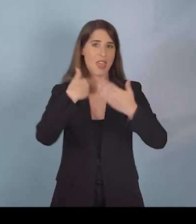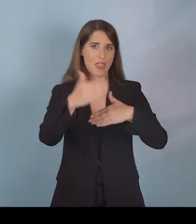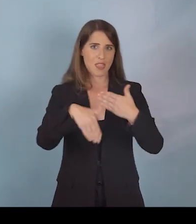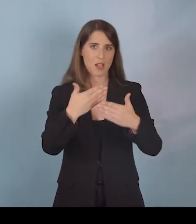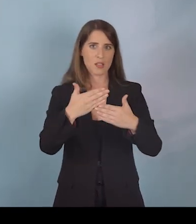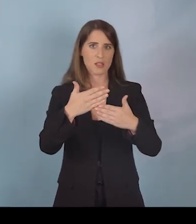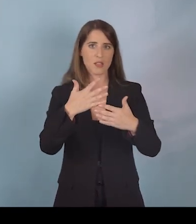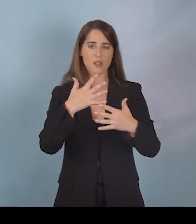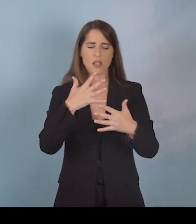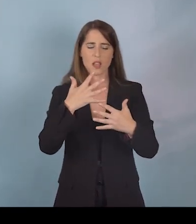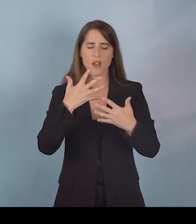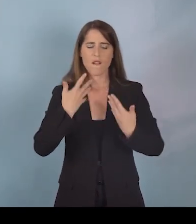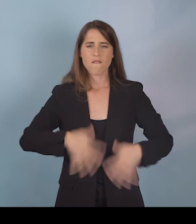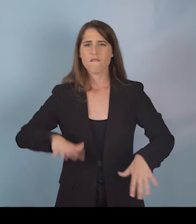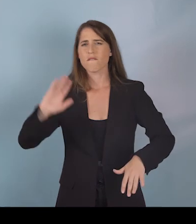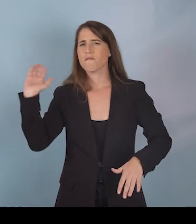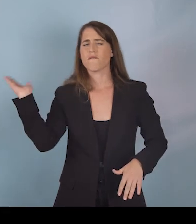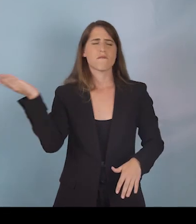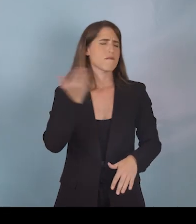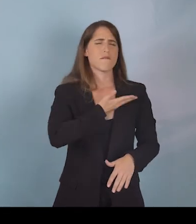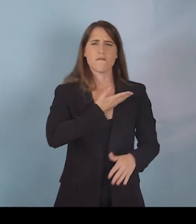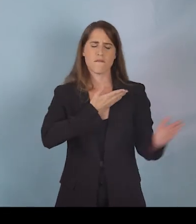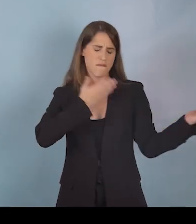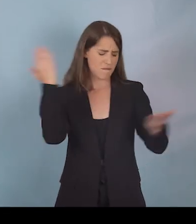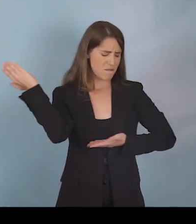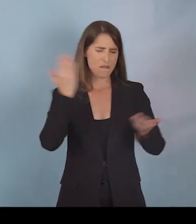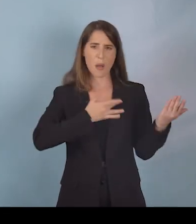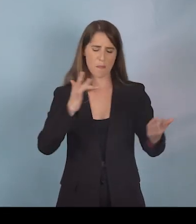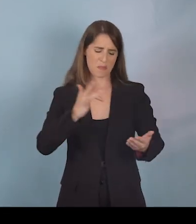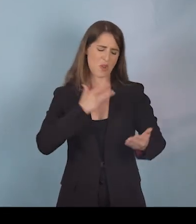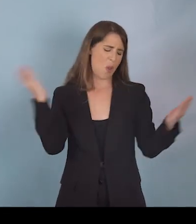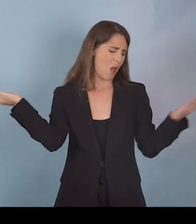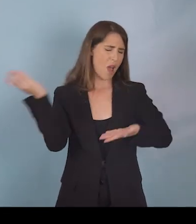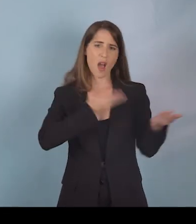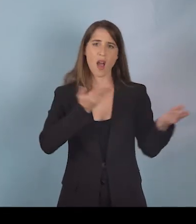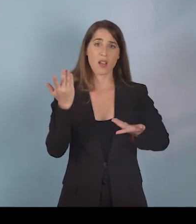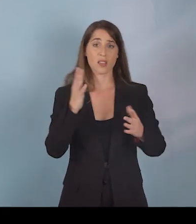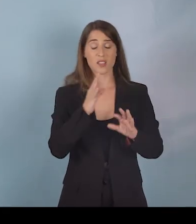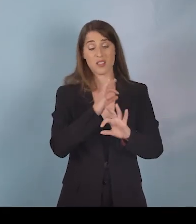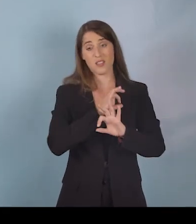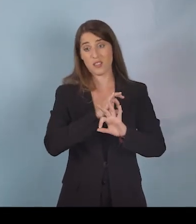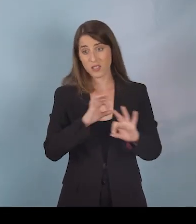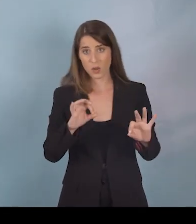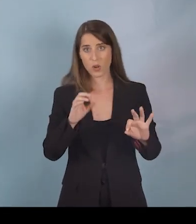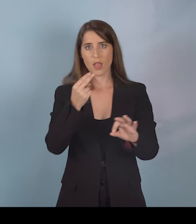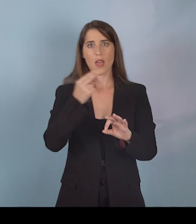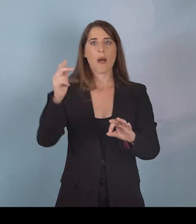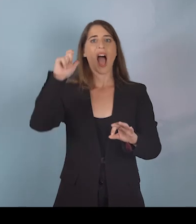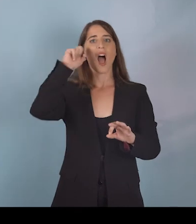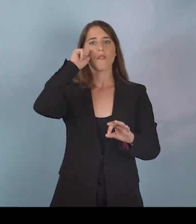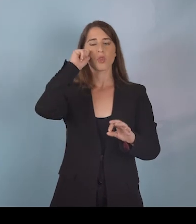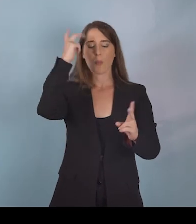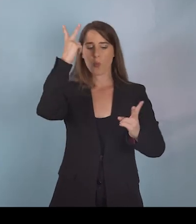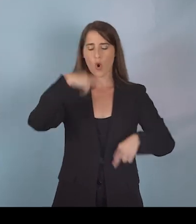Αυτές οι διαδικασίες είναι πάρα πολύ βίαιες για τον ψυχισμό ενός ατόμου, να μην συζητήσουμε ότι καταπατούν